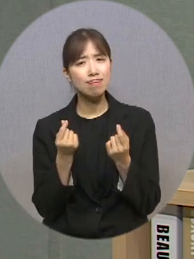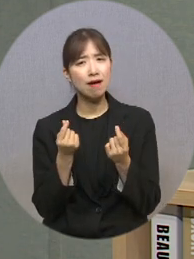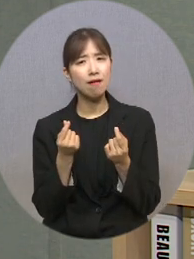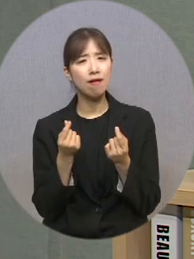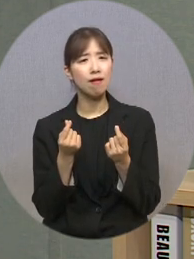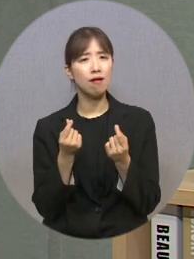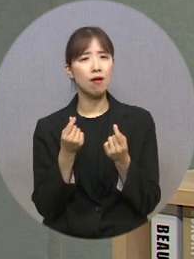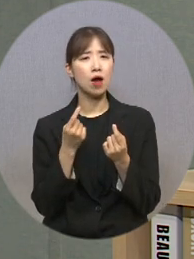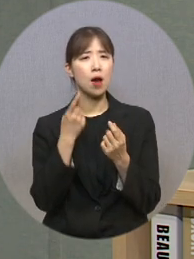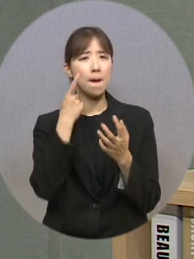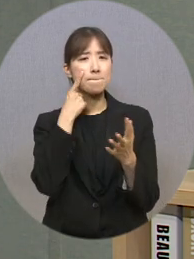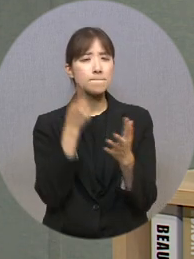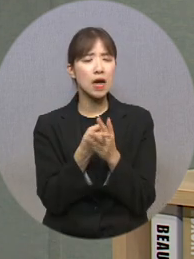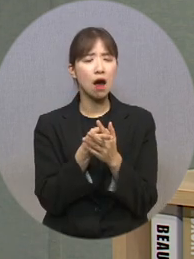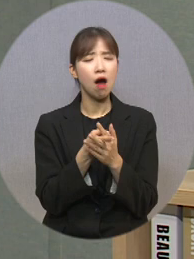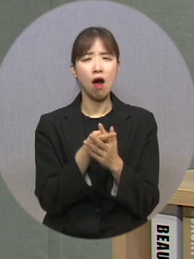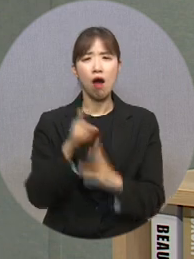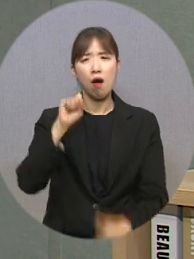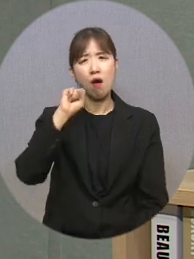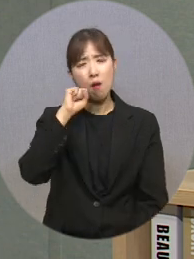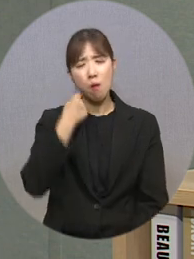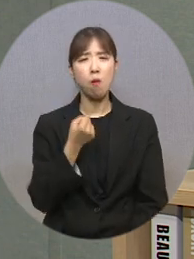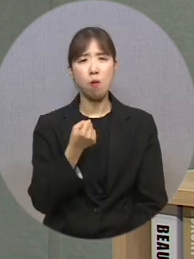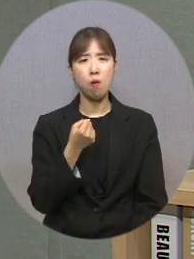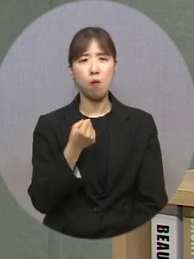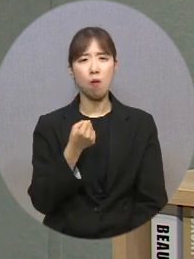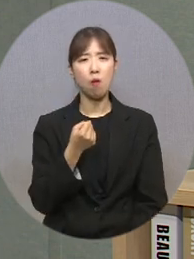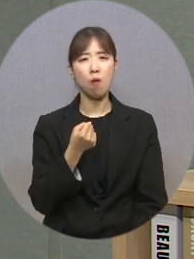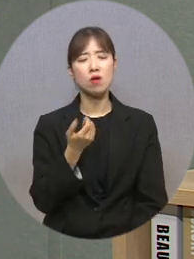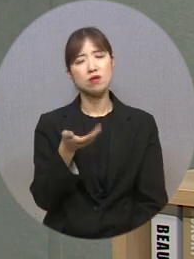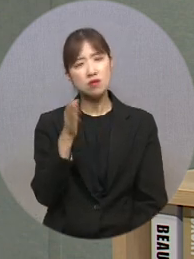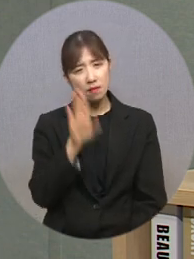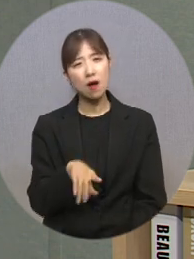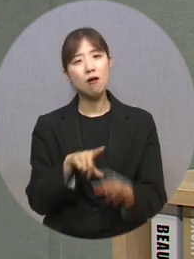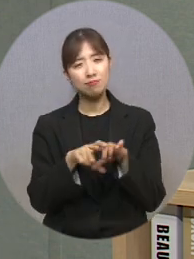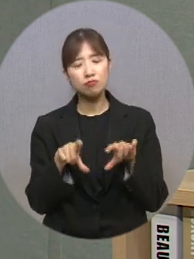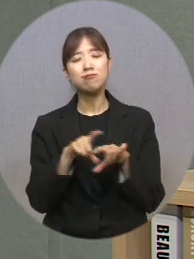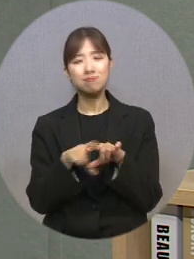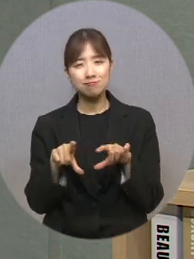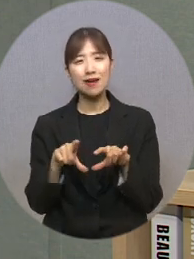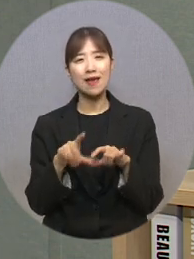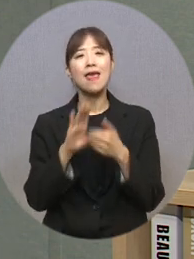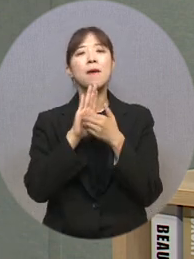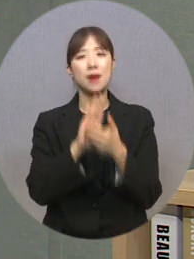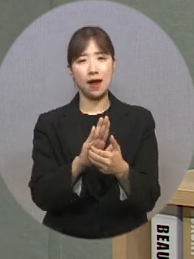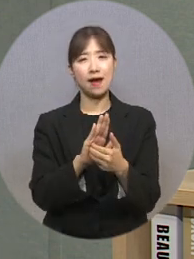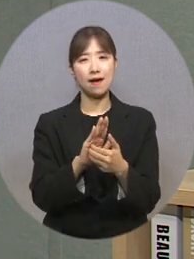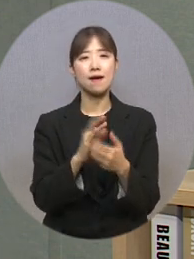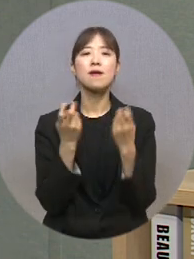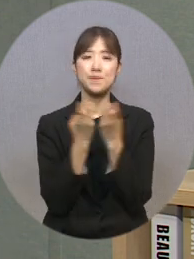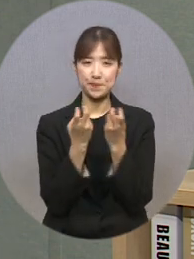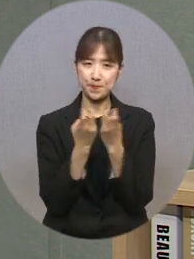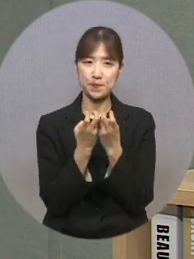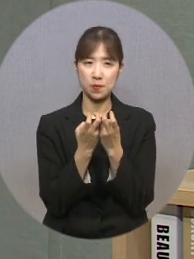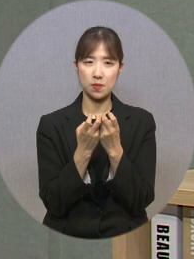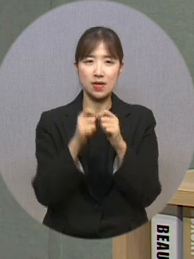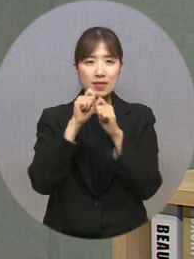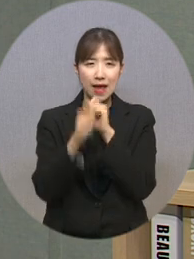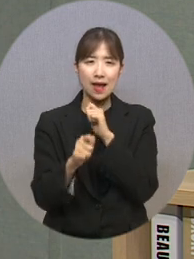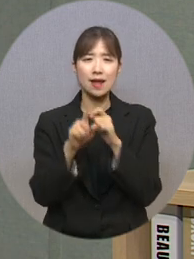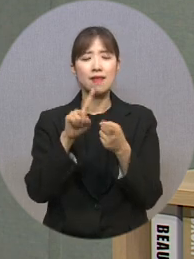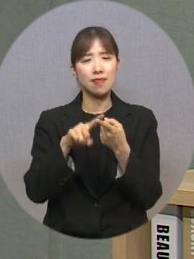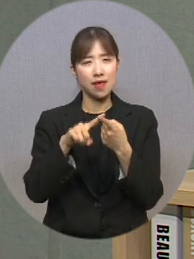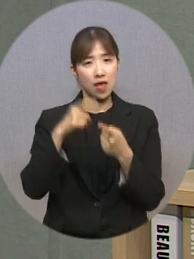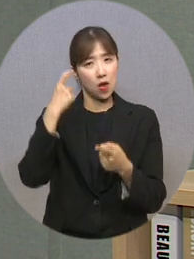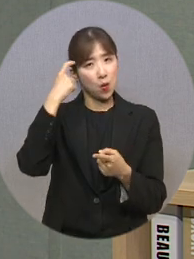같다라고 예측하기가 힘들면서도 뭔가 일반적인 예방 대책으로 사기에 대한